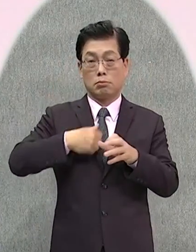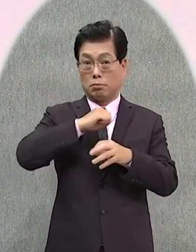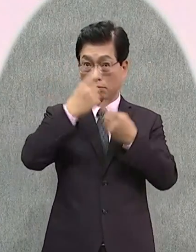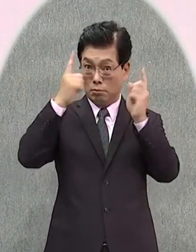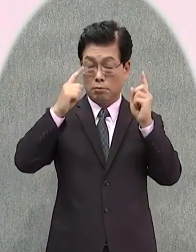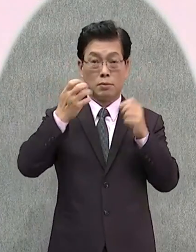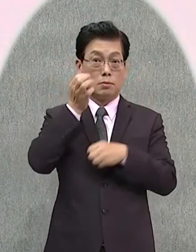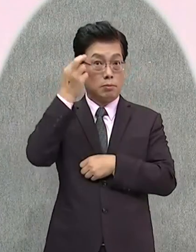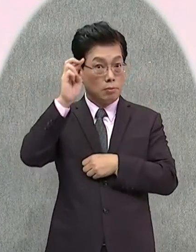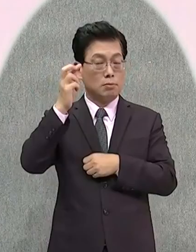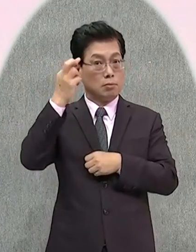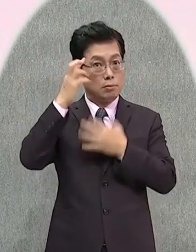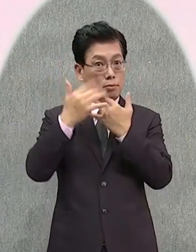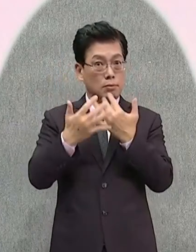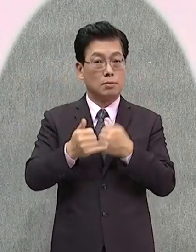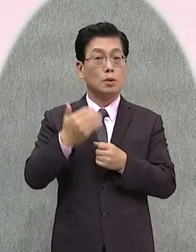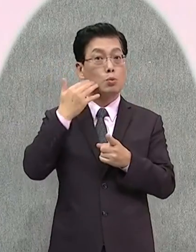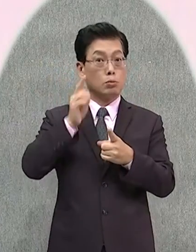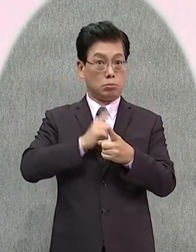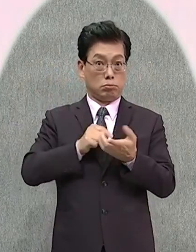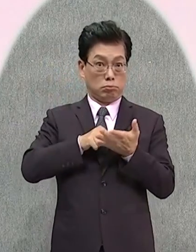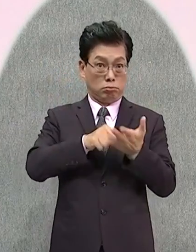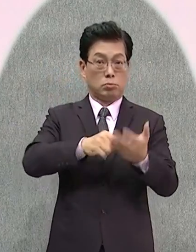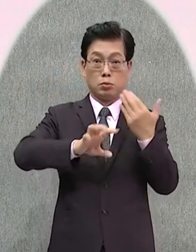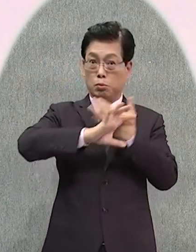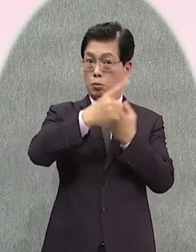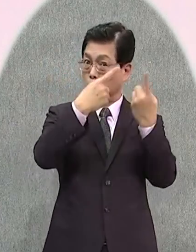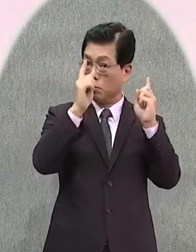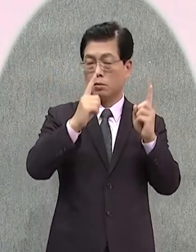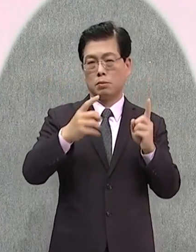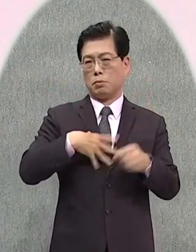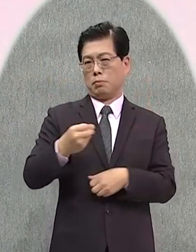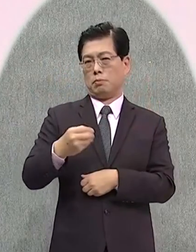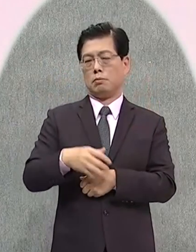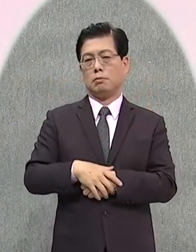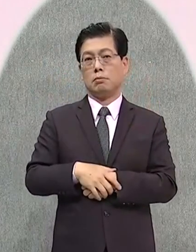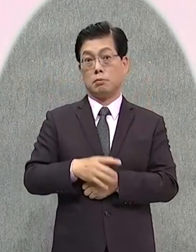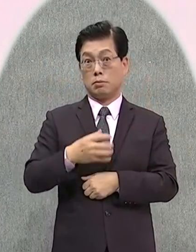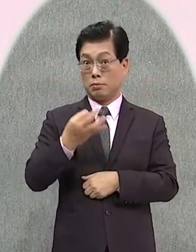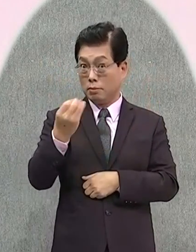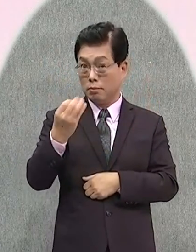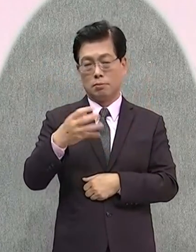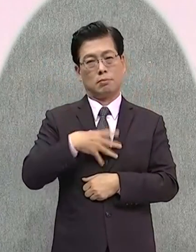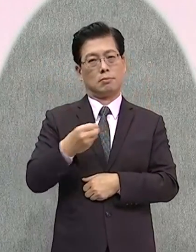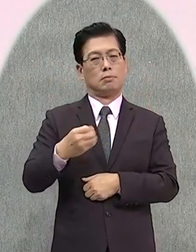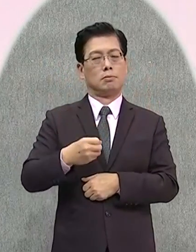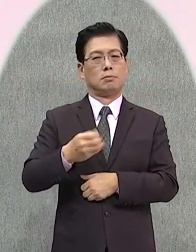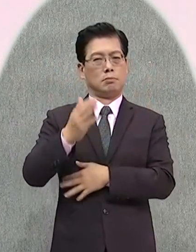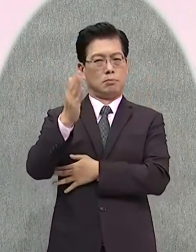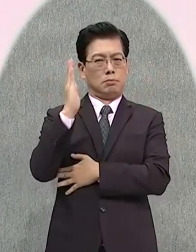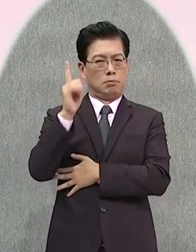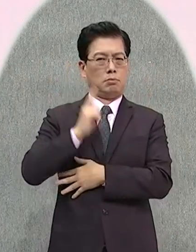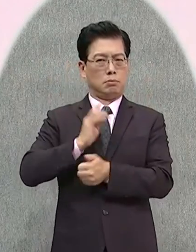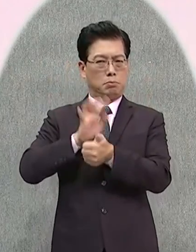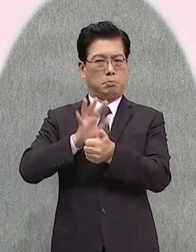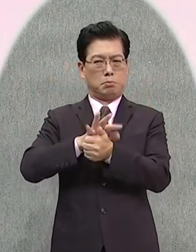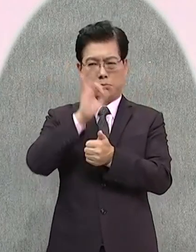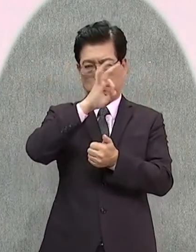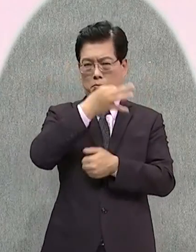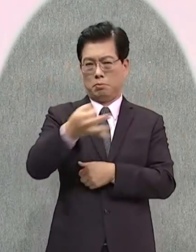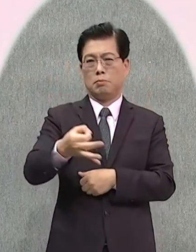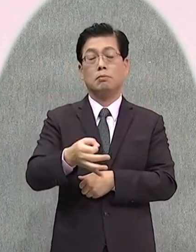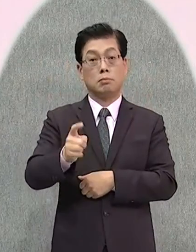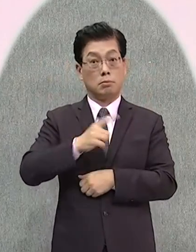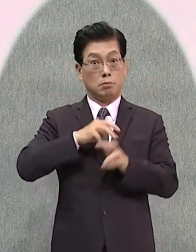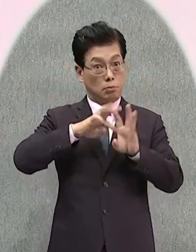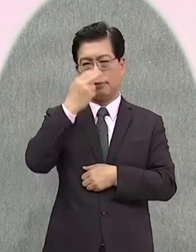硕士班、博士班的学生，你只要申请到国外大学，不要怕，没有钱不要怕，政府帮你把钱找出来。你